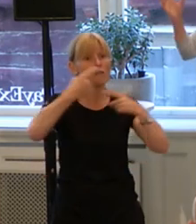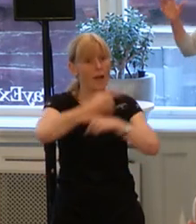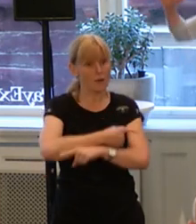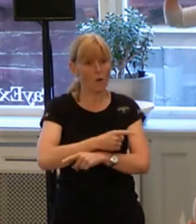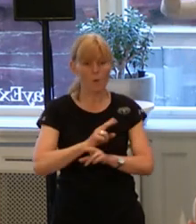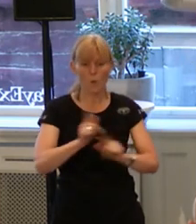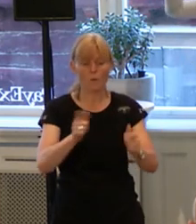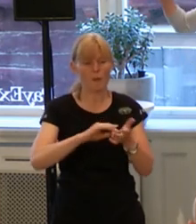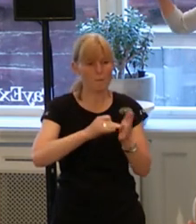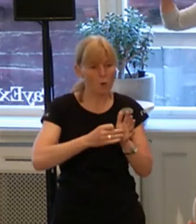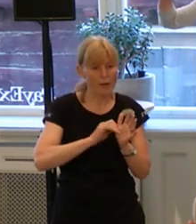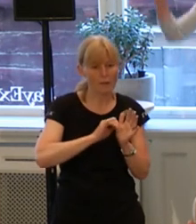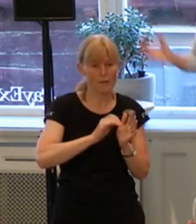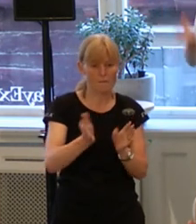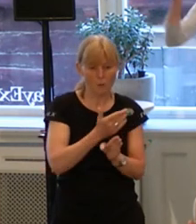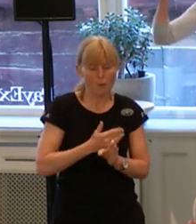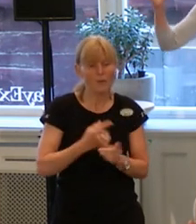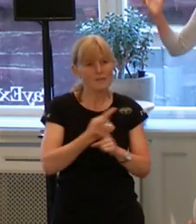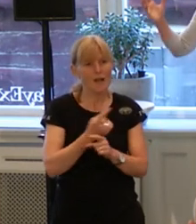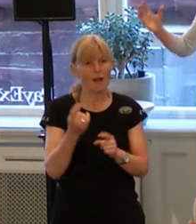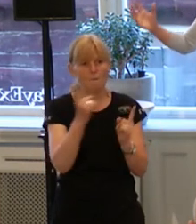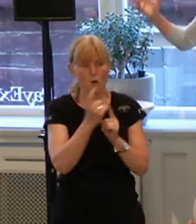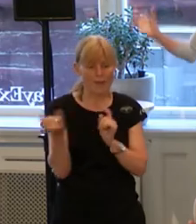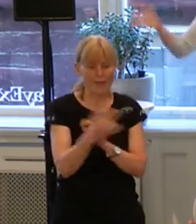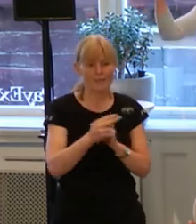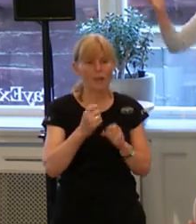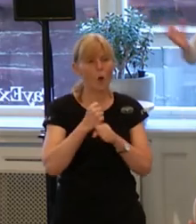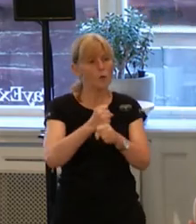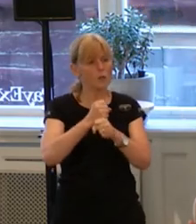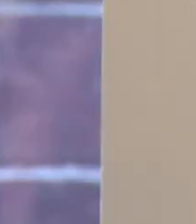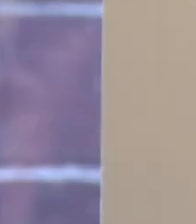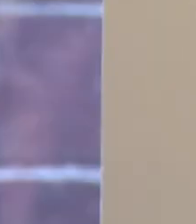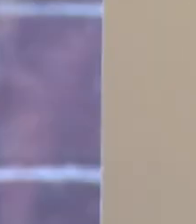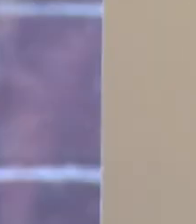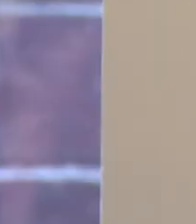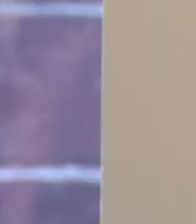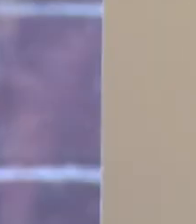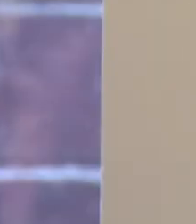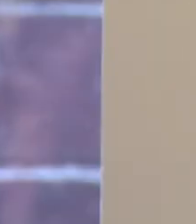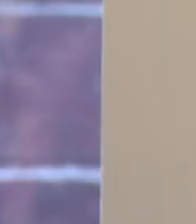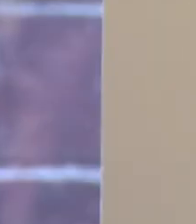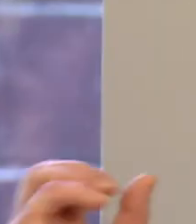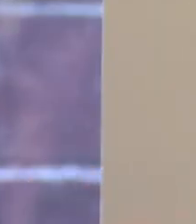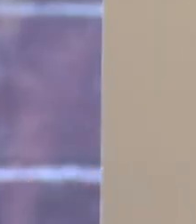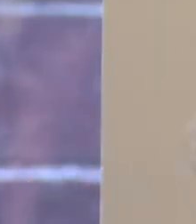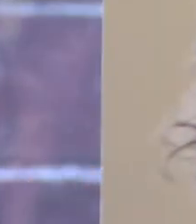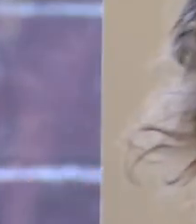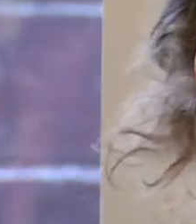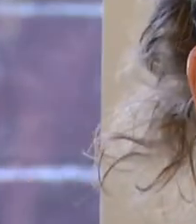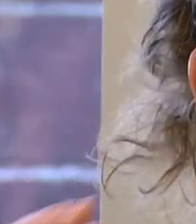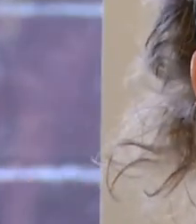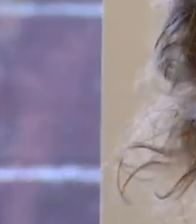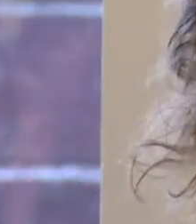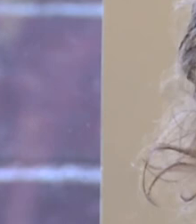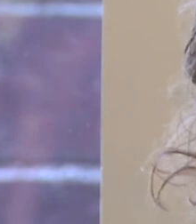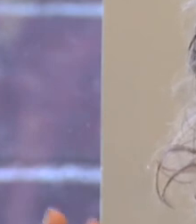Ut med projekten, in med folk i de ordinarie systemen, in med allting i de ordinarie systemen. Kunskap i